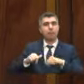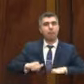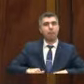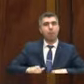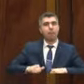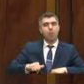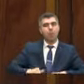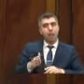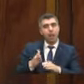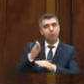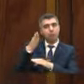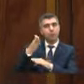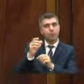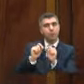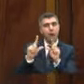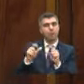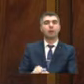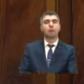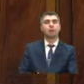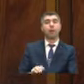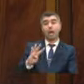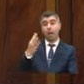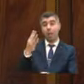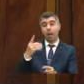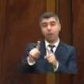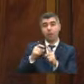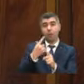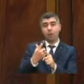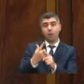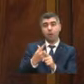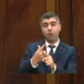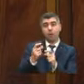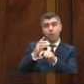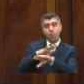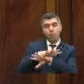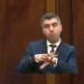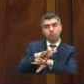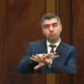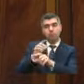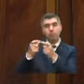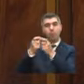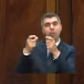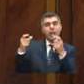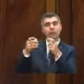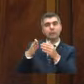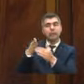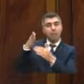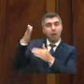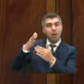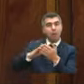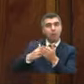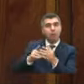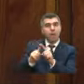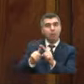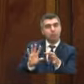رابعا استكمال تنزيل ورش الجهوية المتقدمة، وذلك بوضع آلية للتعاقد بين الدولة